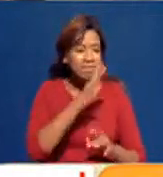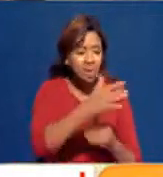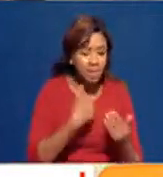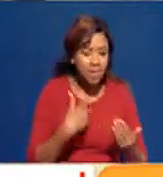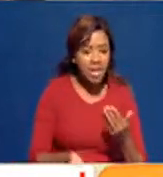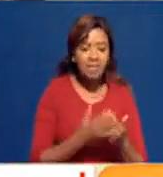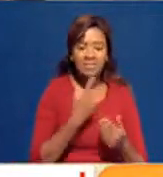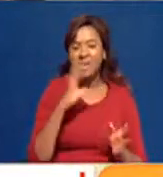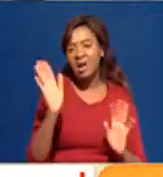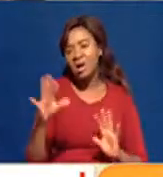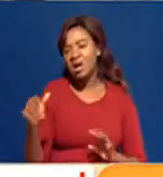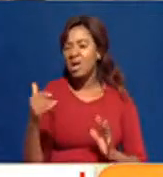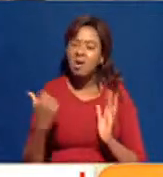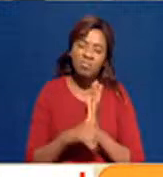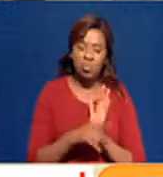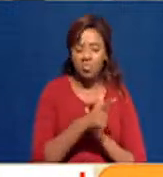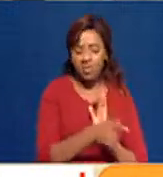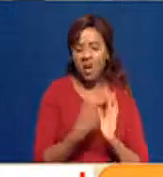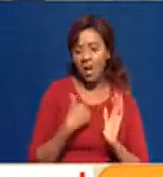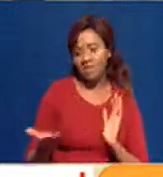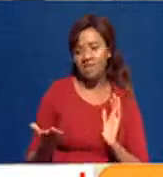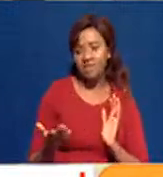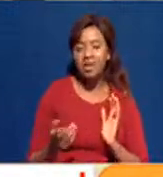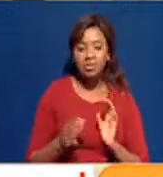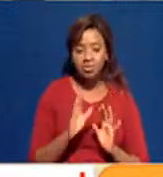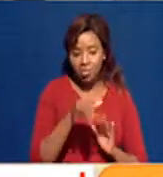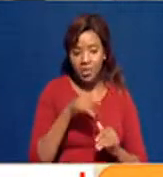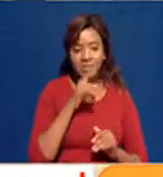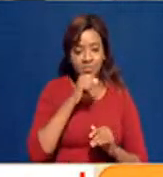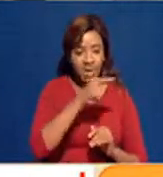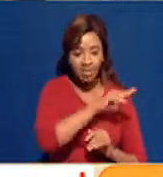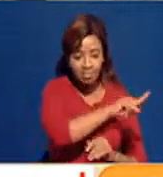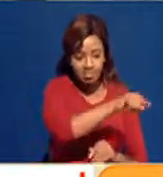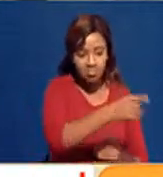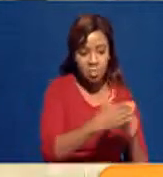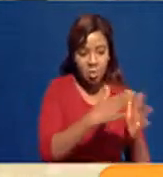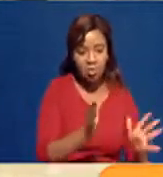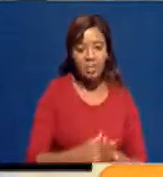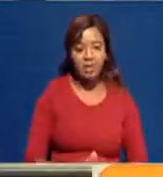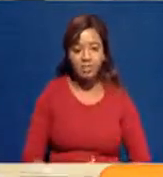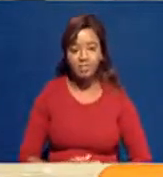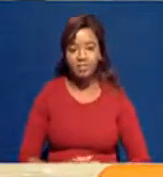nikufungulie, akaniambia hapana, boot iko na shida, acha mzae ingie ndani afungu.